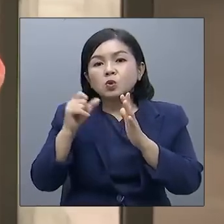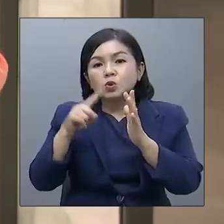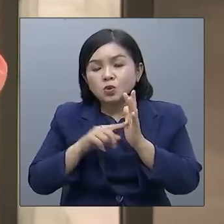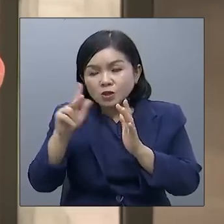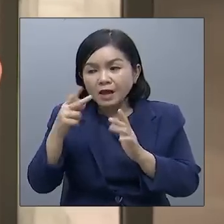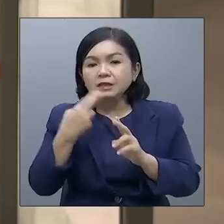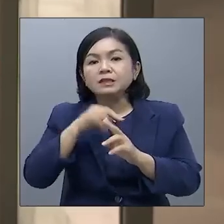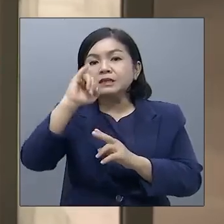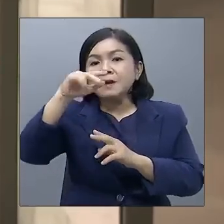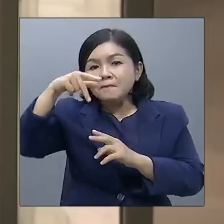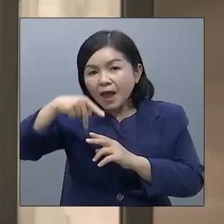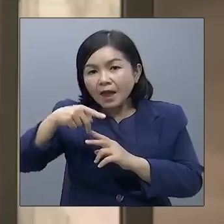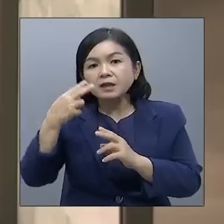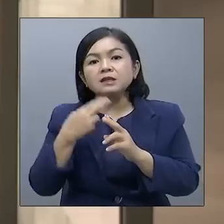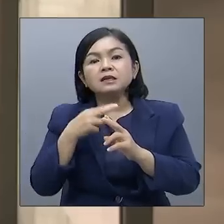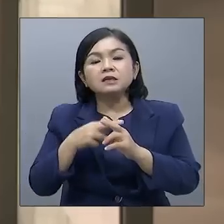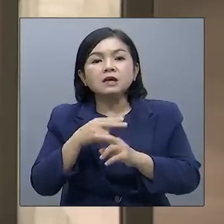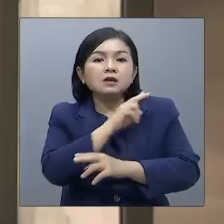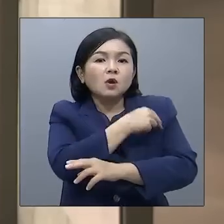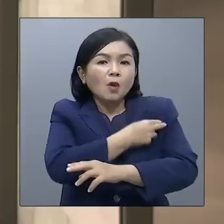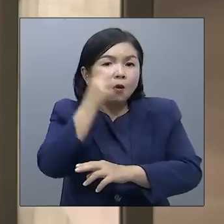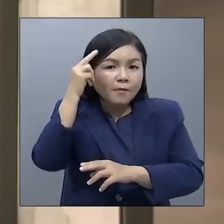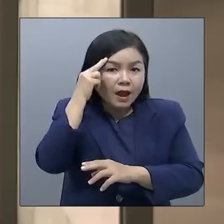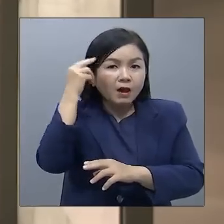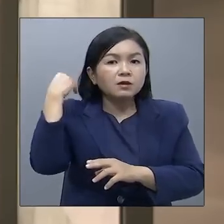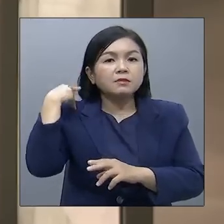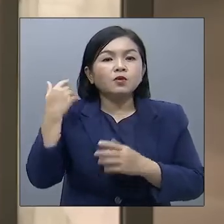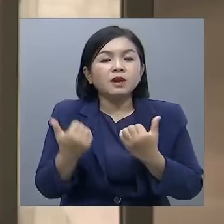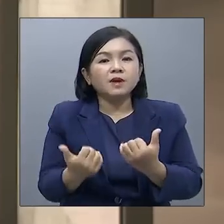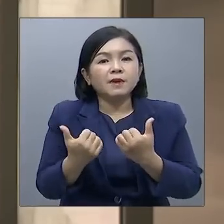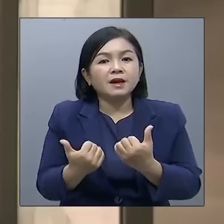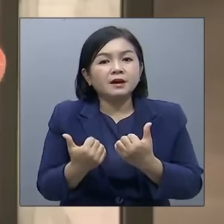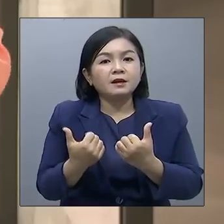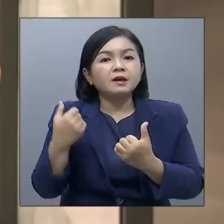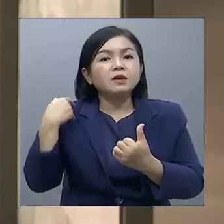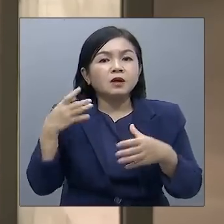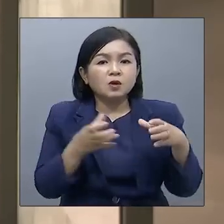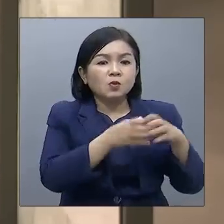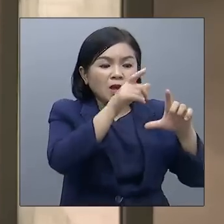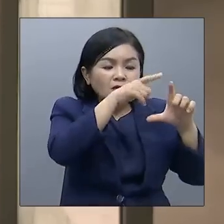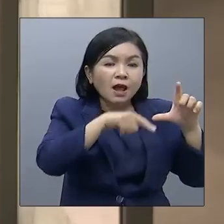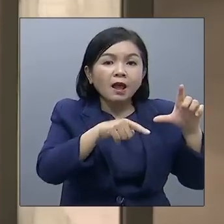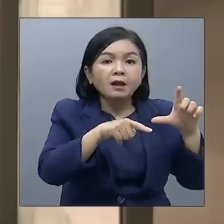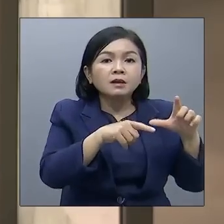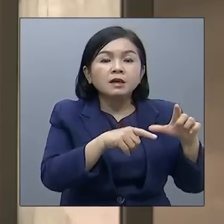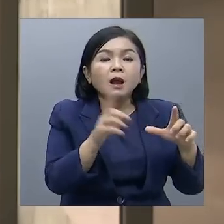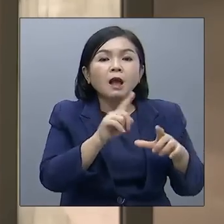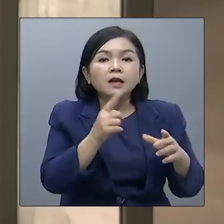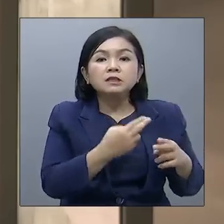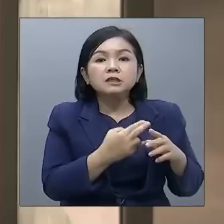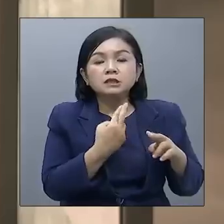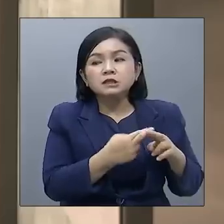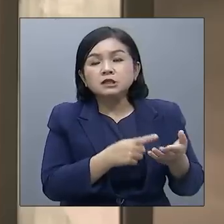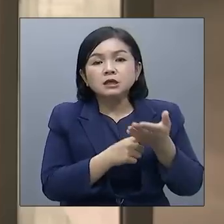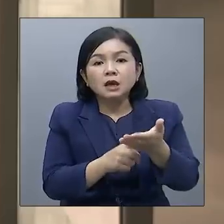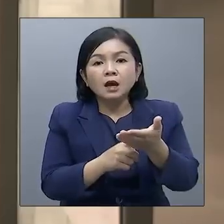ไพโรจน์ล่อสุนทรนายแพทย์ชลน่านสีแก้วค่ะนอกจากนี้นะคะขณะที่พรรคก้าวไกลก็มีตัวเต็งค่ะก็คือมีนาย